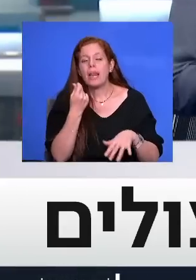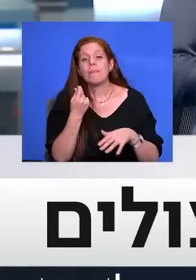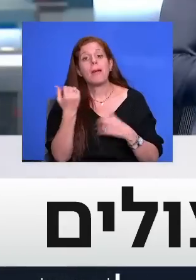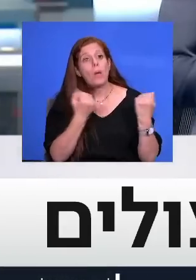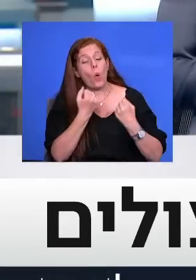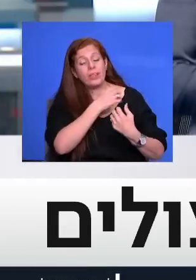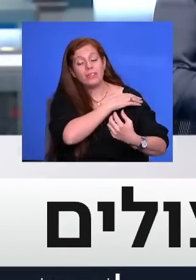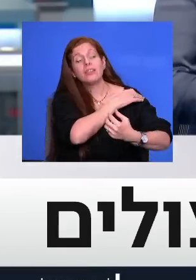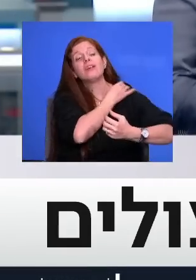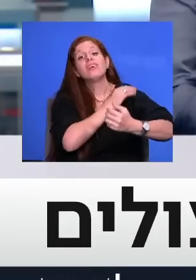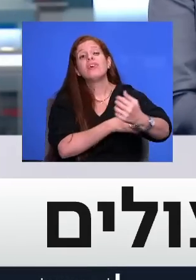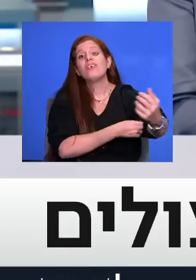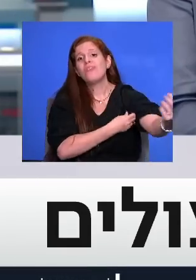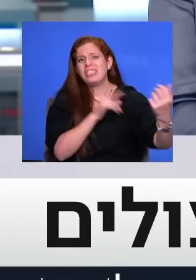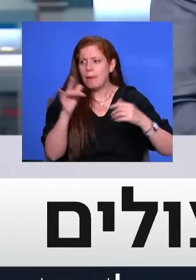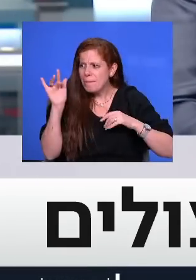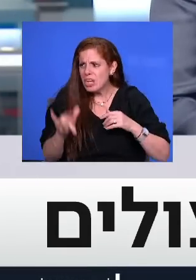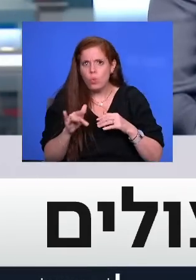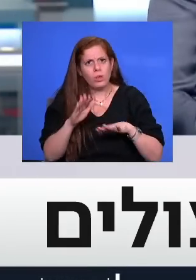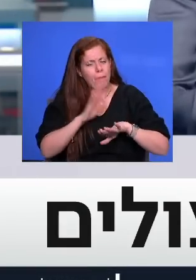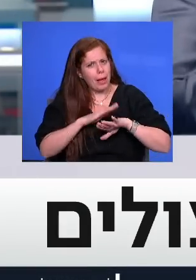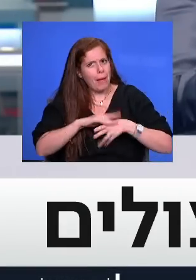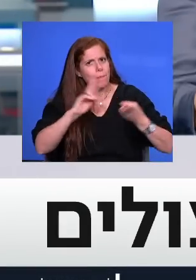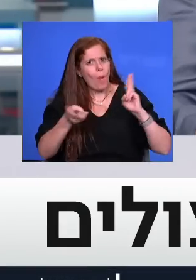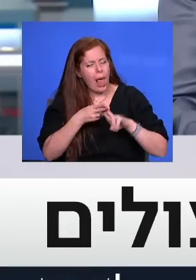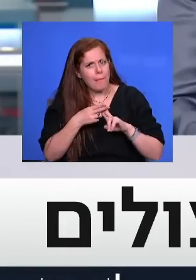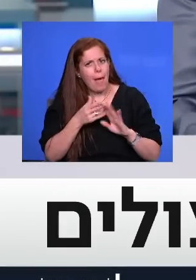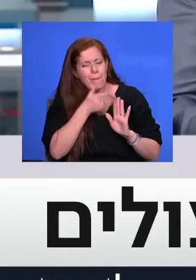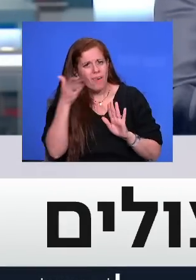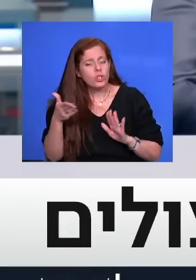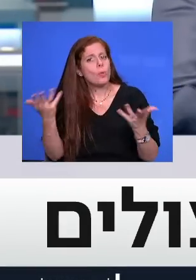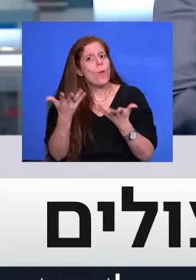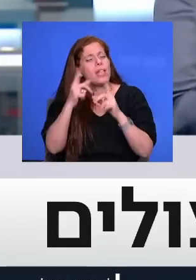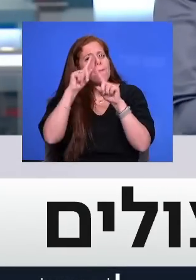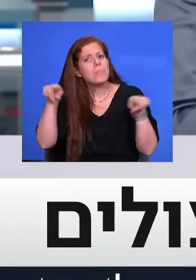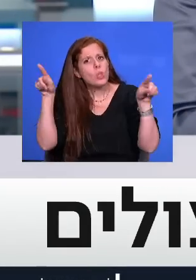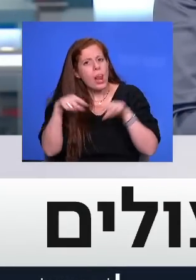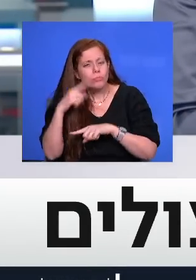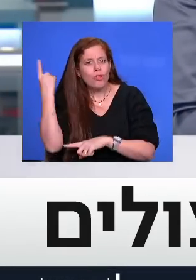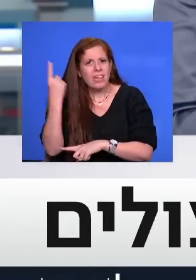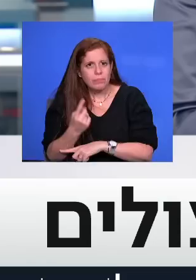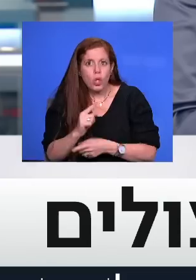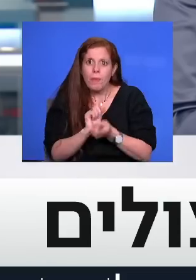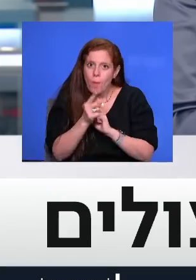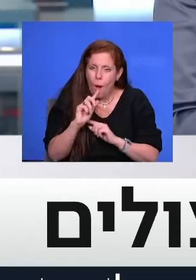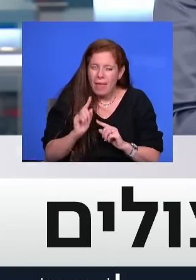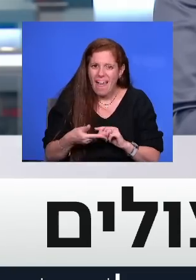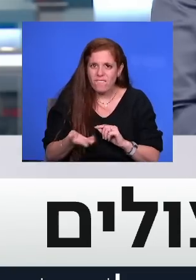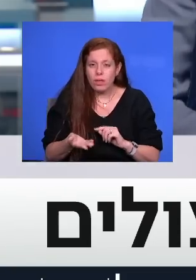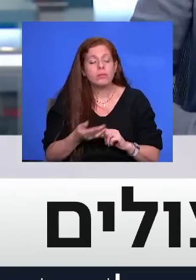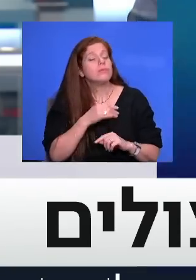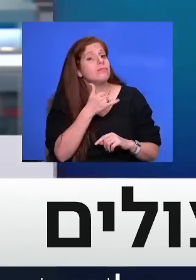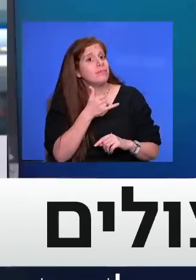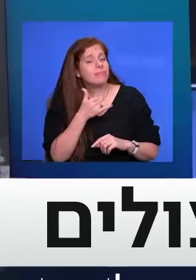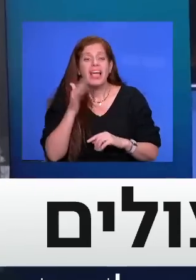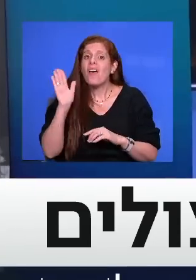עידן, בניגוד גמור למגמה בעולם המערבי, שמעודד ביטולים של הזמנות במקום ההפך מזה. נכון, אפילו בניגוד